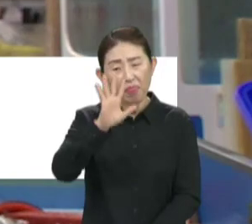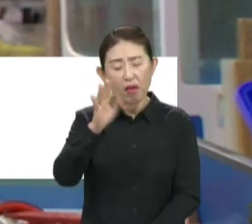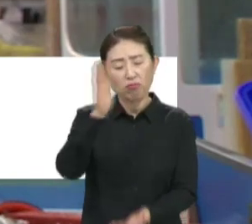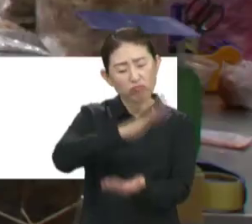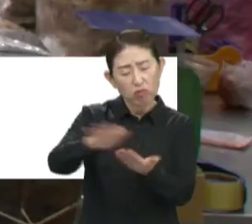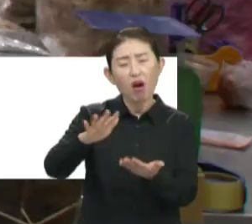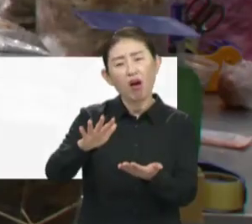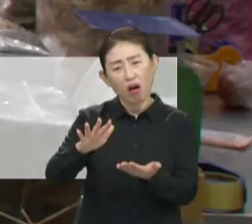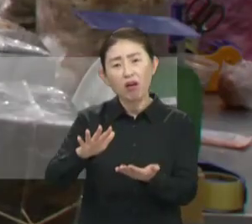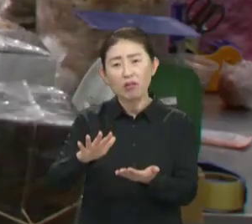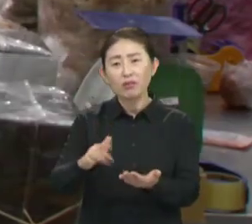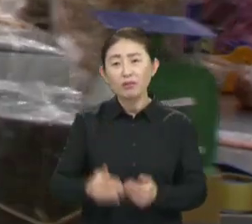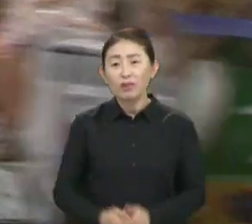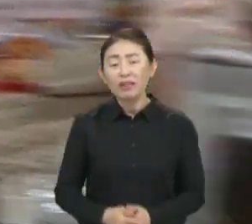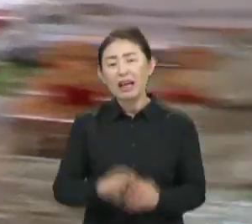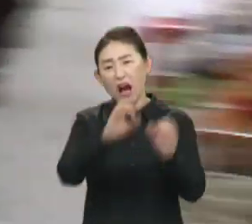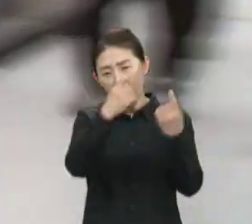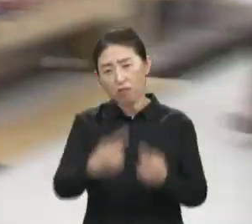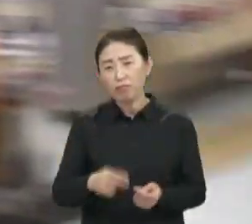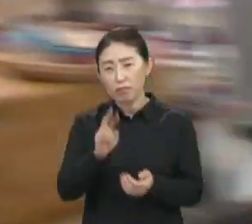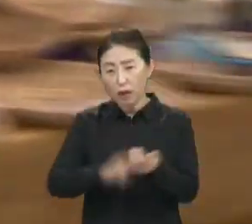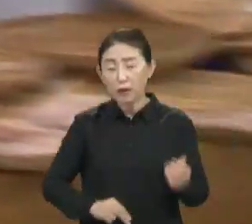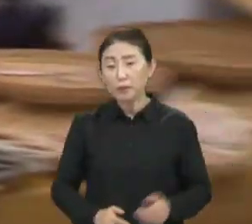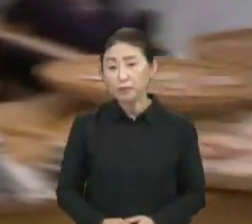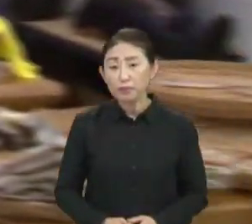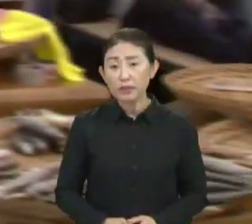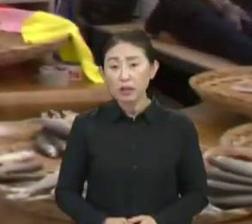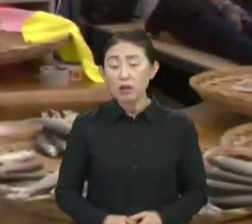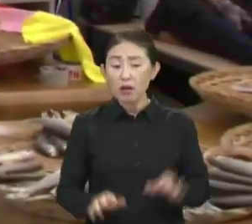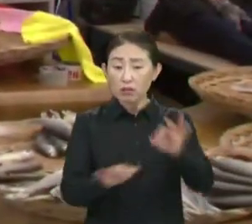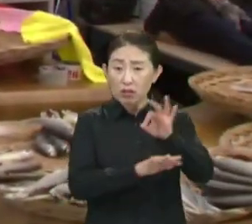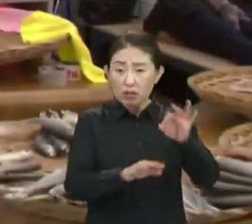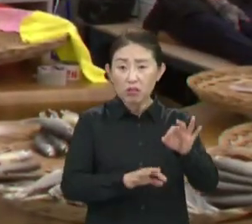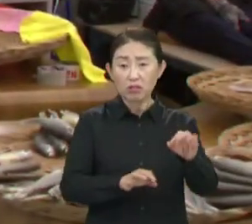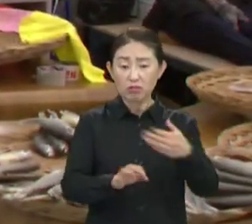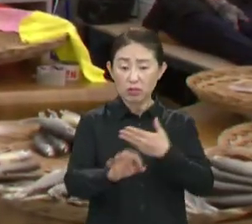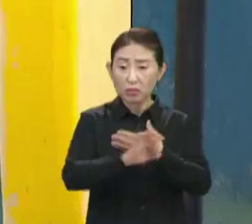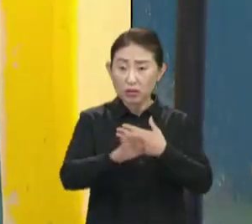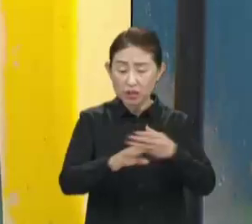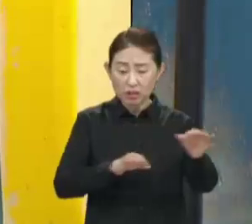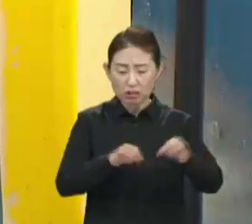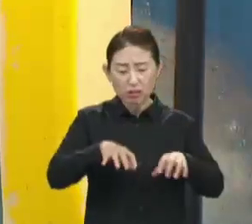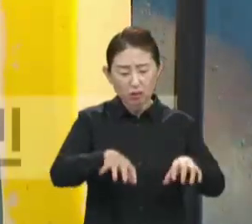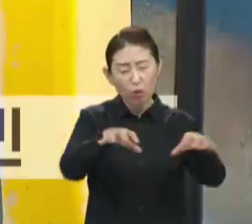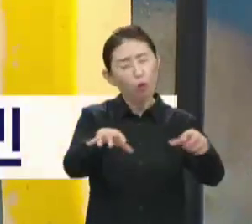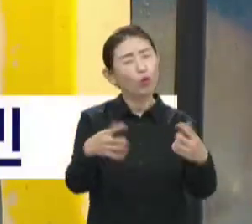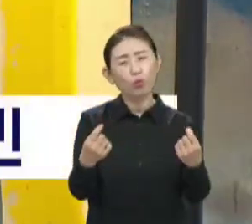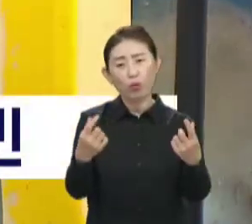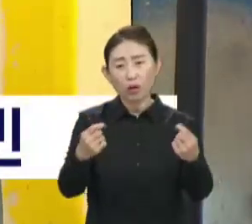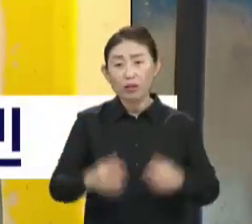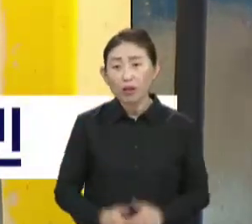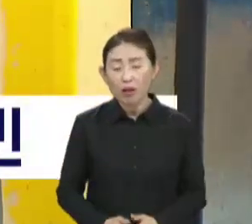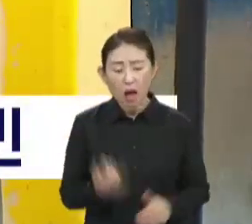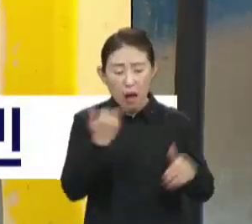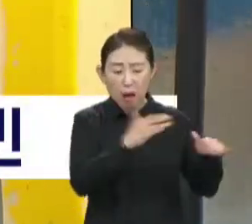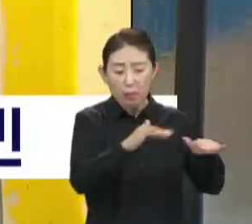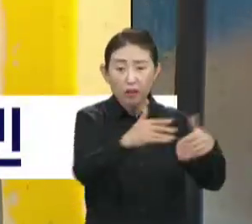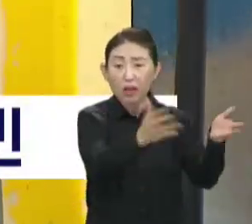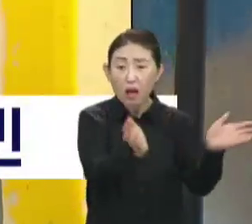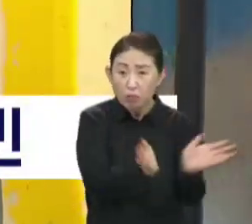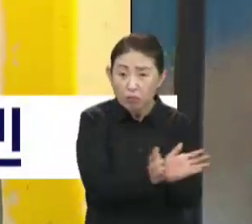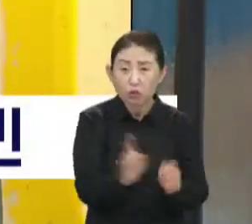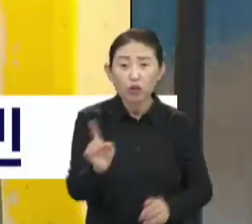나가야 되니까. 인근에 있는 서천 임시특화시장도 한산하기는 마찬가지입니다. 해양수산부 주관으로